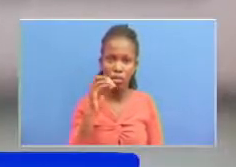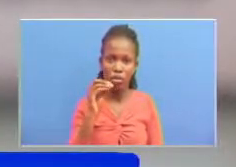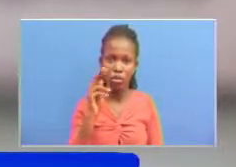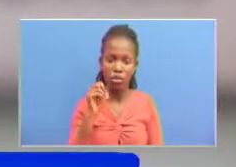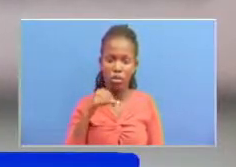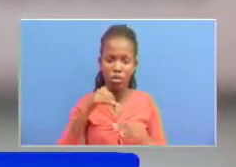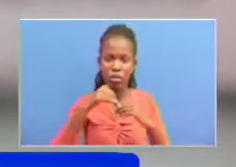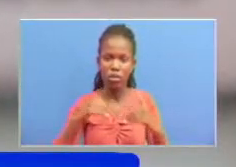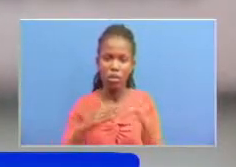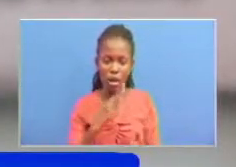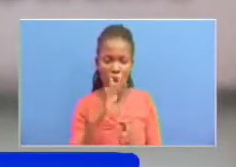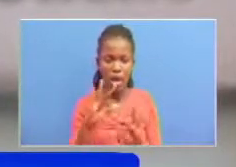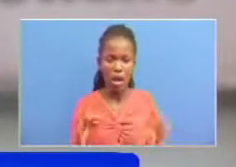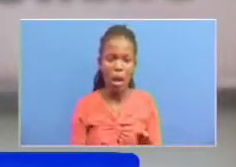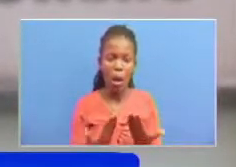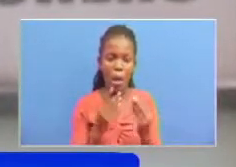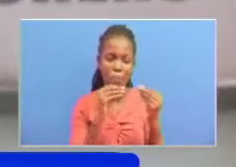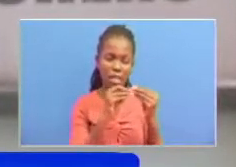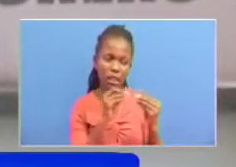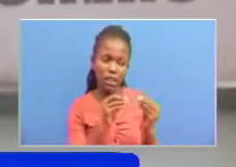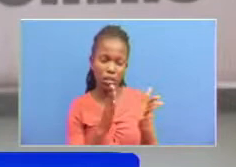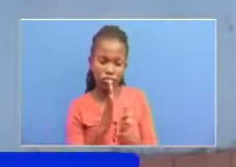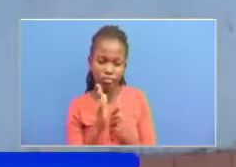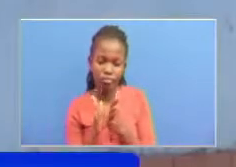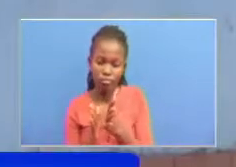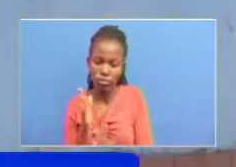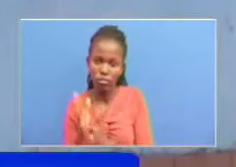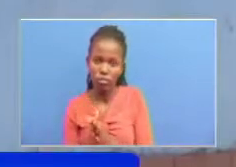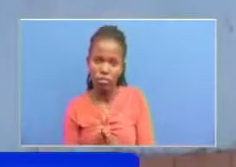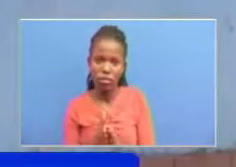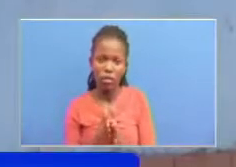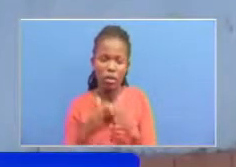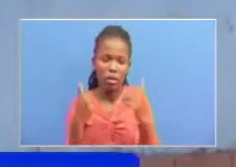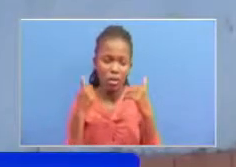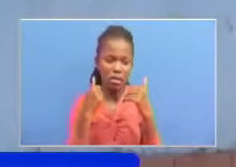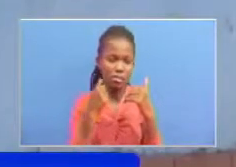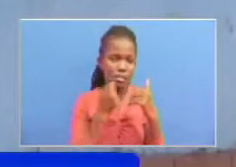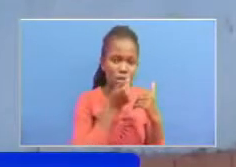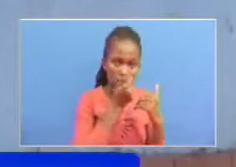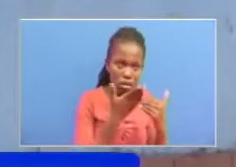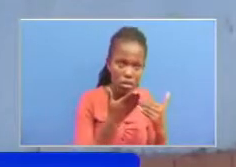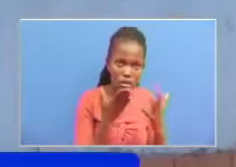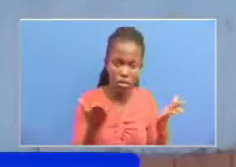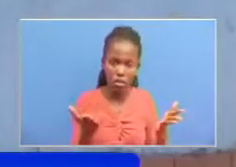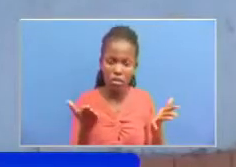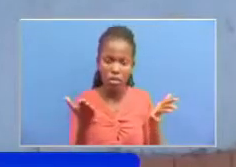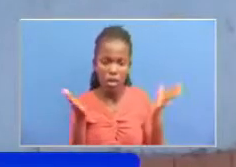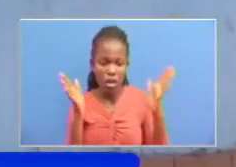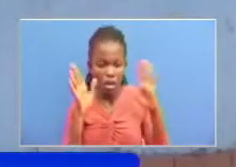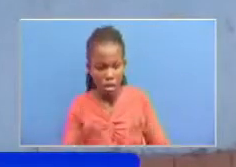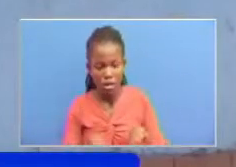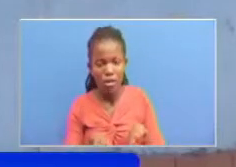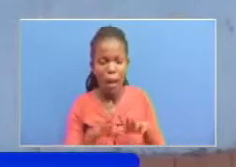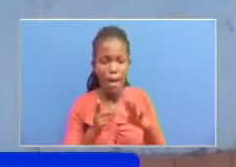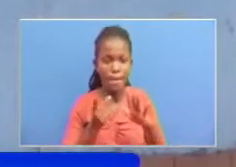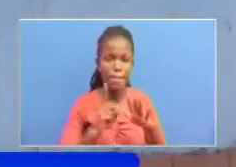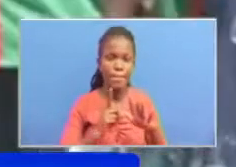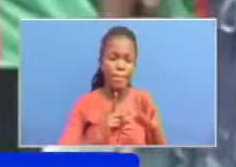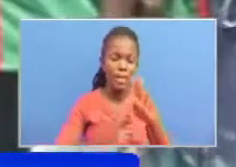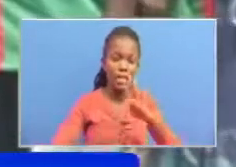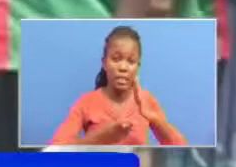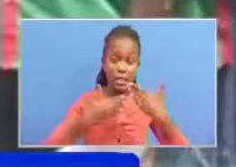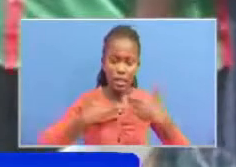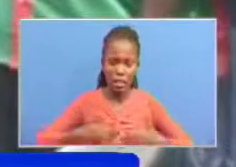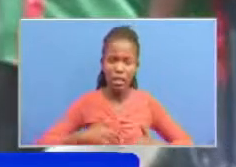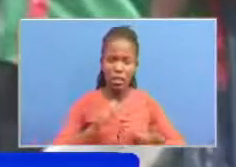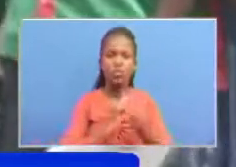kukonya undu umbano uu waile te kutwaye uwa. Mutia ula kwe iyo. Nuna avoywe ni muvea wa uiti. Ula